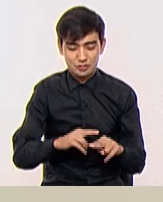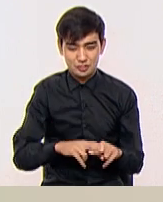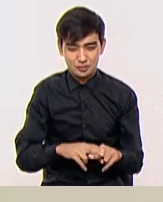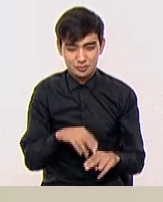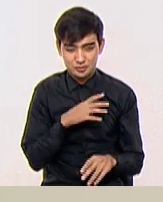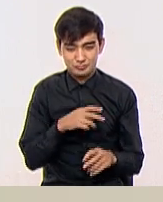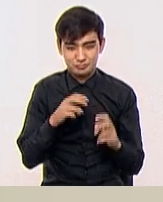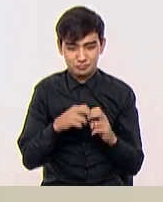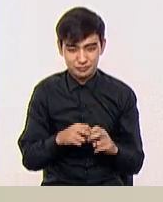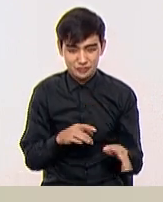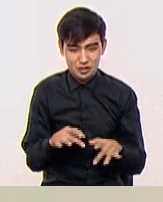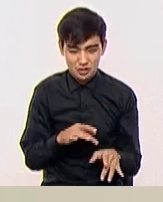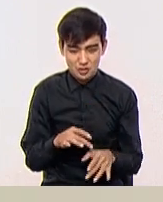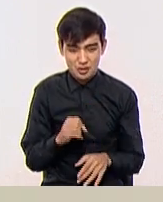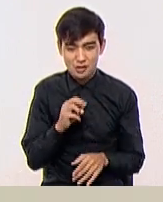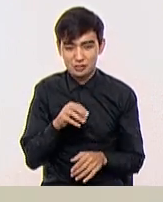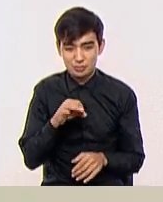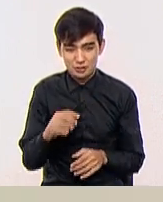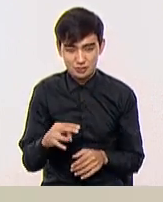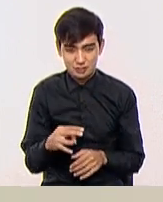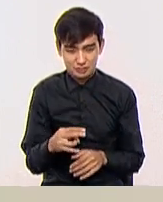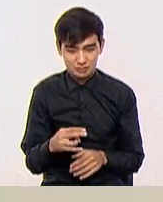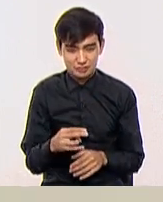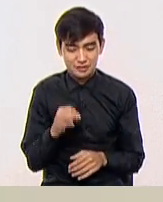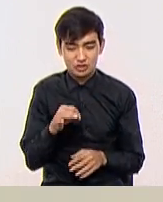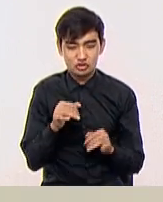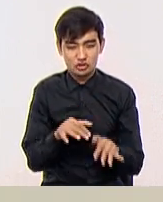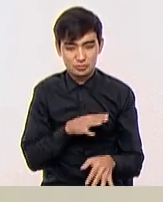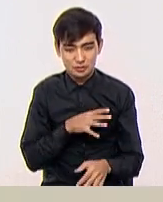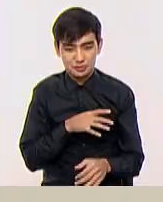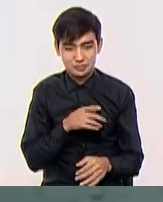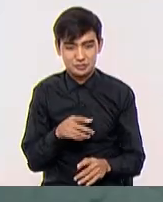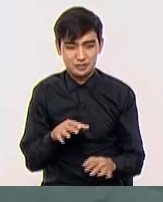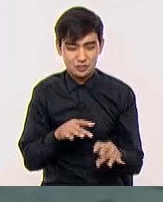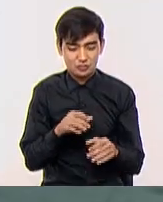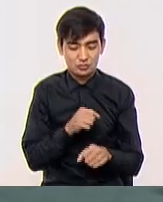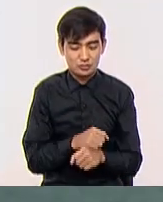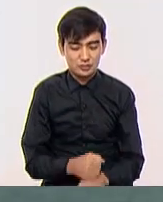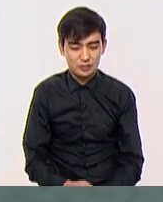которого ведется производство по делу об административном правонарушении, принял решение о прекращении производства.